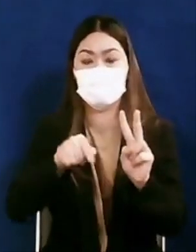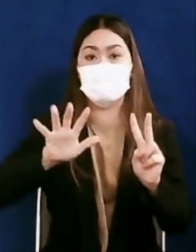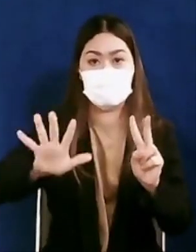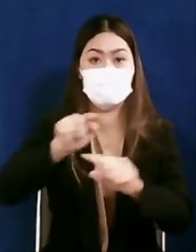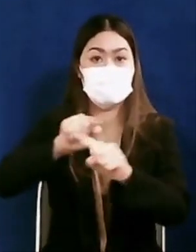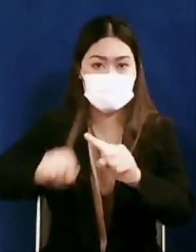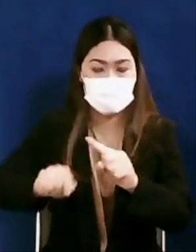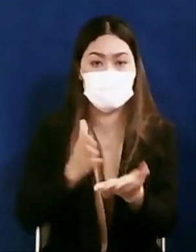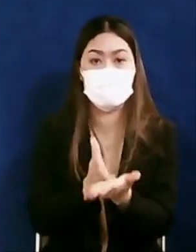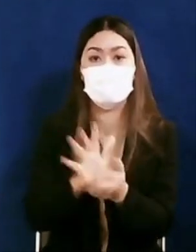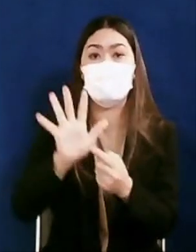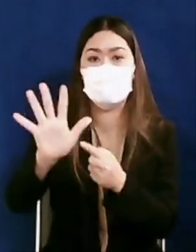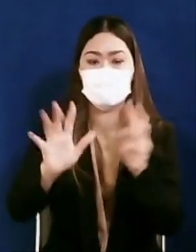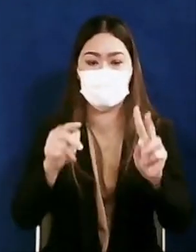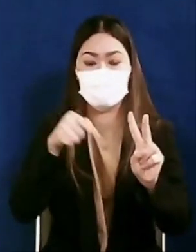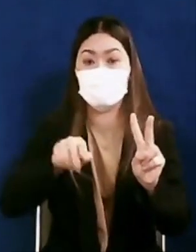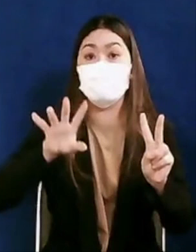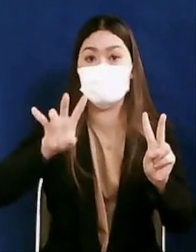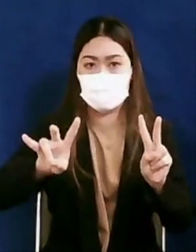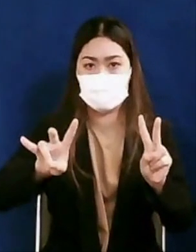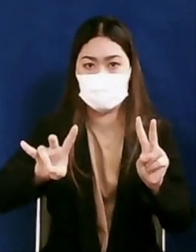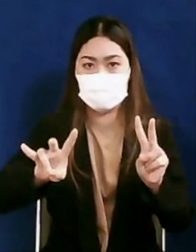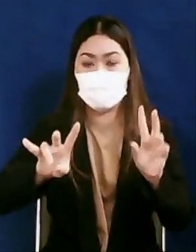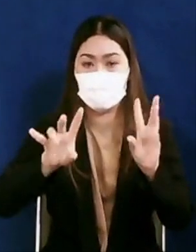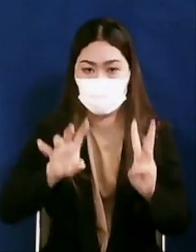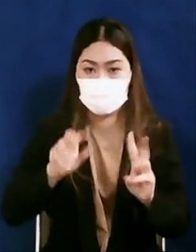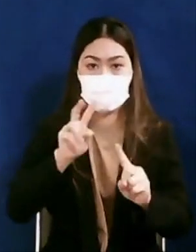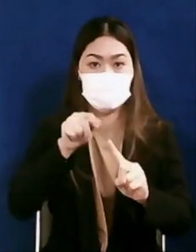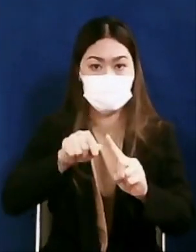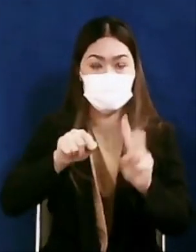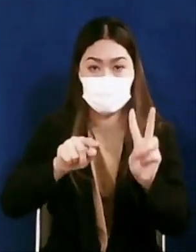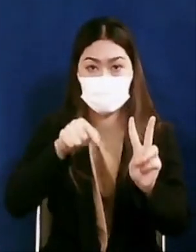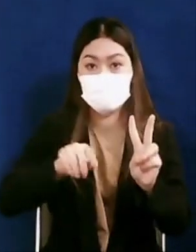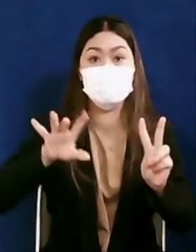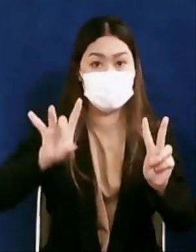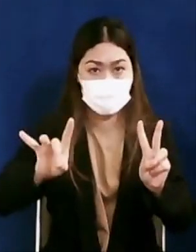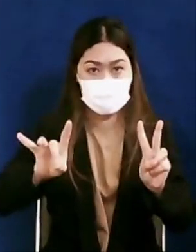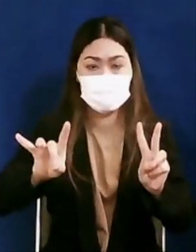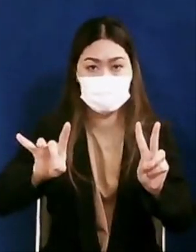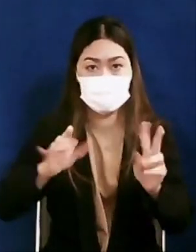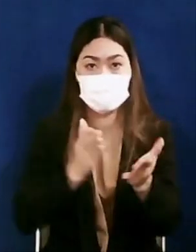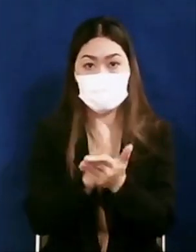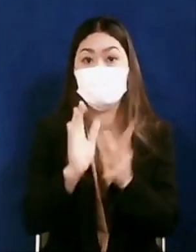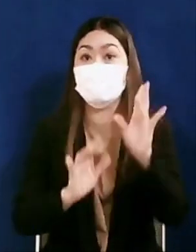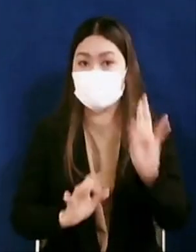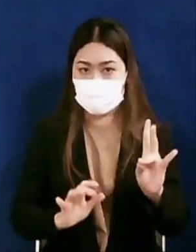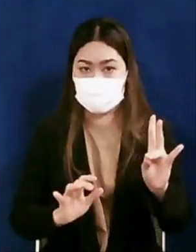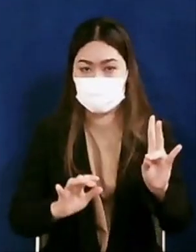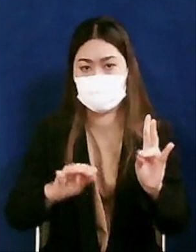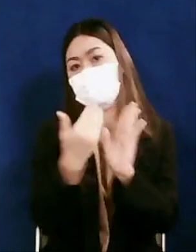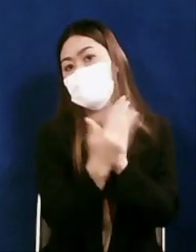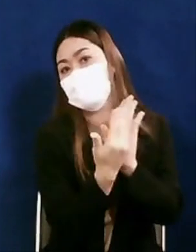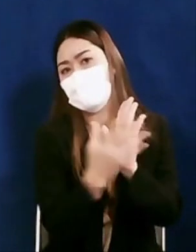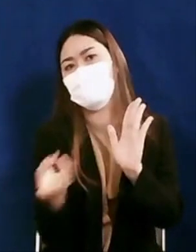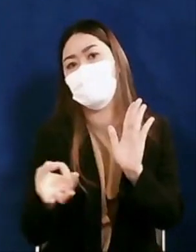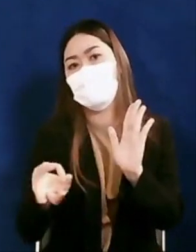นะครับเขต5ก็ 2.7 เขต6ก็ 2.8 นะครับขึ้นมาหน่อยนะครับเขต7นะครับทางภาคอีสานก็จะ